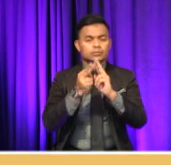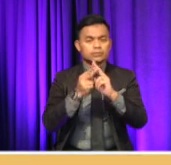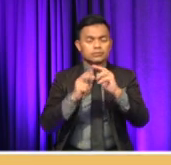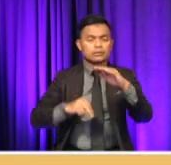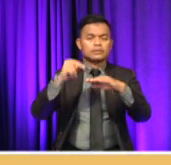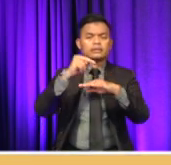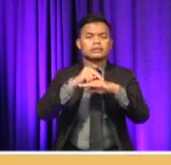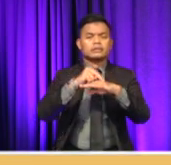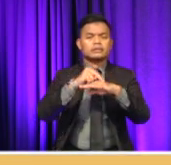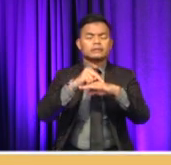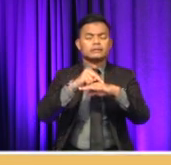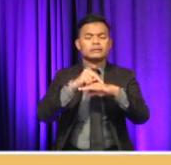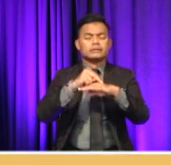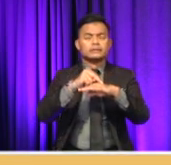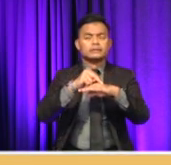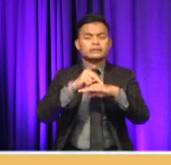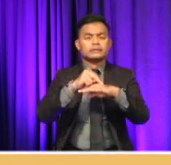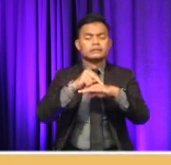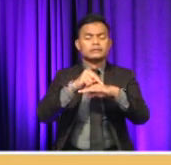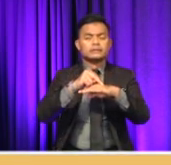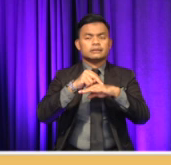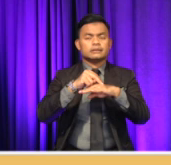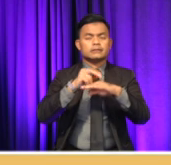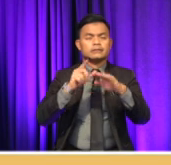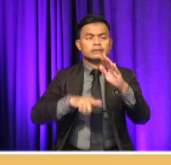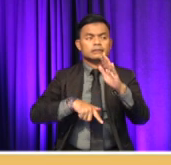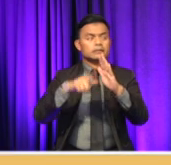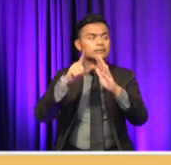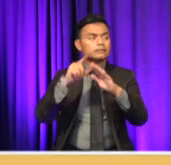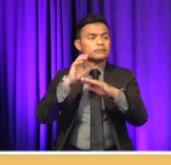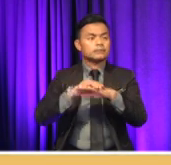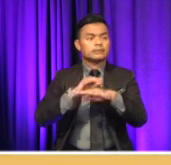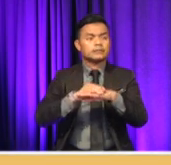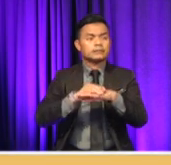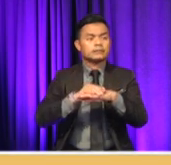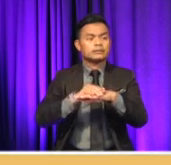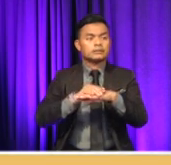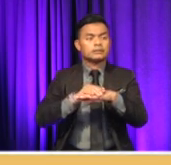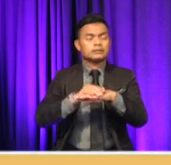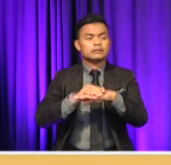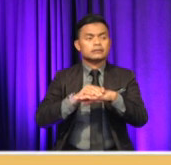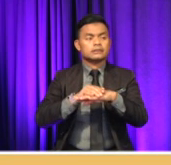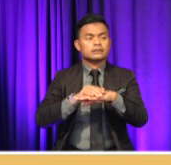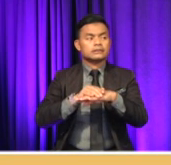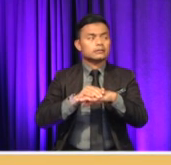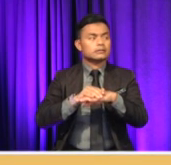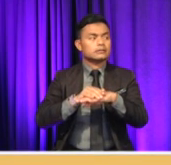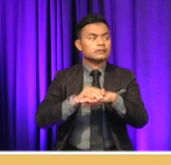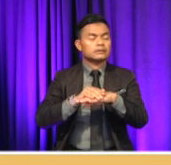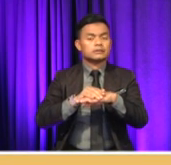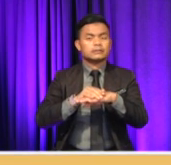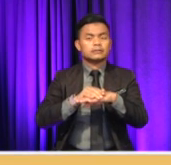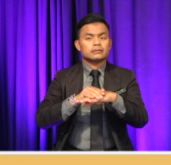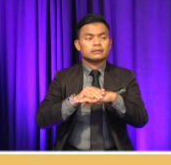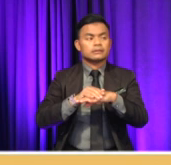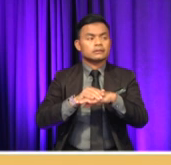belitan sekunder lebih banyak daripada belitan primer Oke ini tadi saya ada